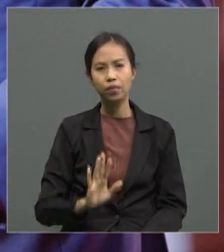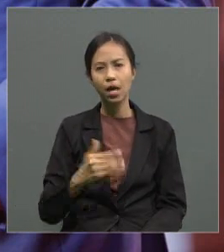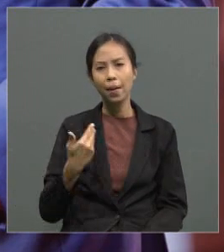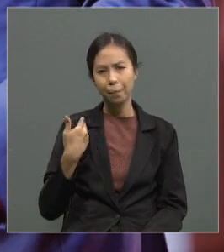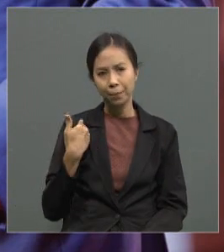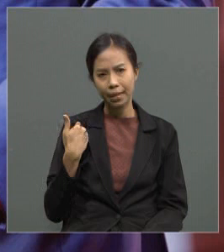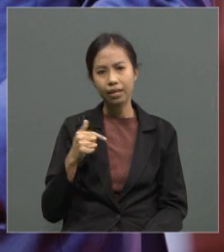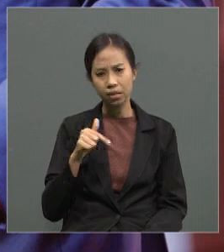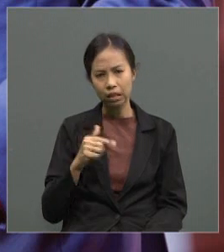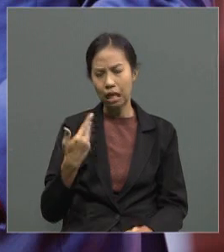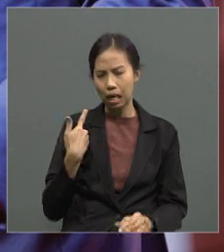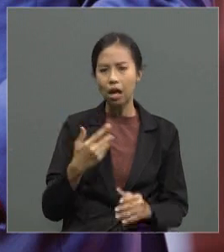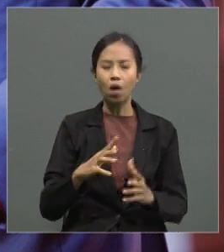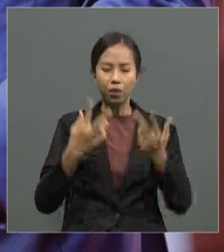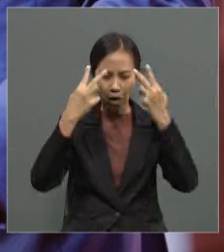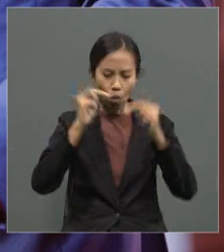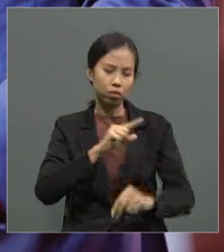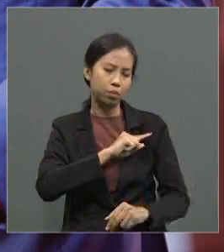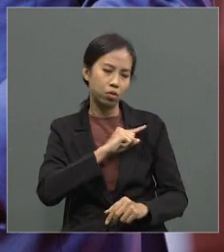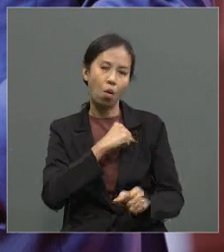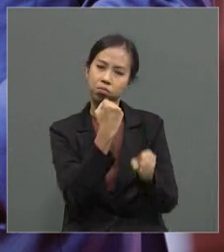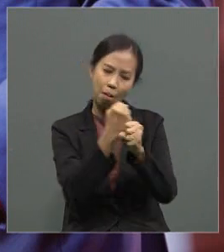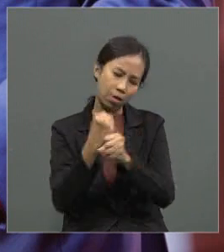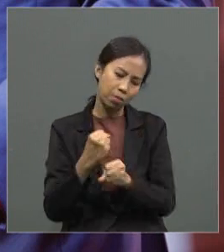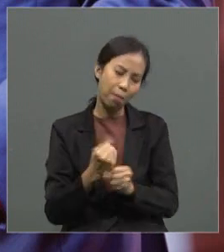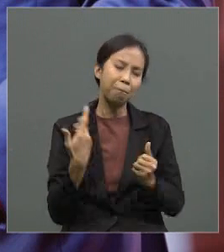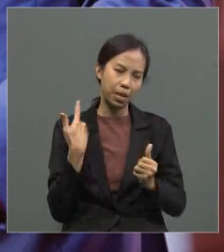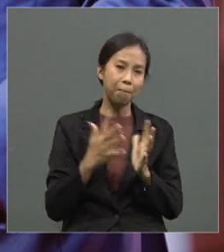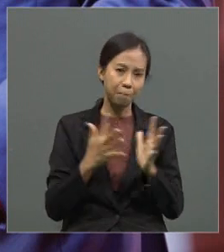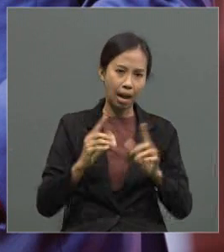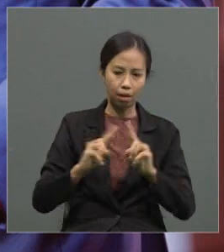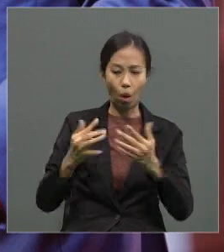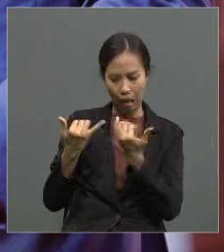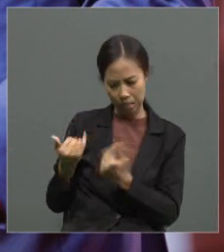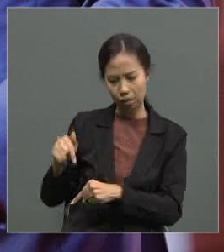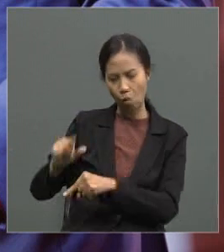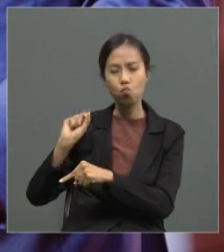เยอะนะอีกหลายภารกิจทีเดียวแต่ว่าเรื่องเนี้ยต้องทำเร่งด่วนด้วยนะ